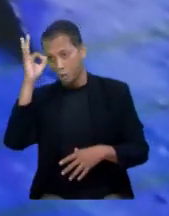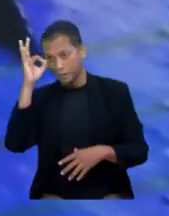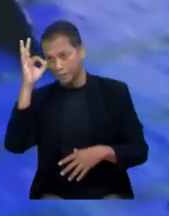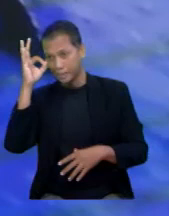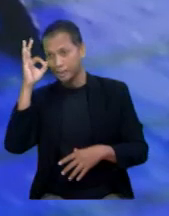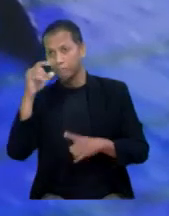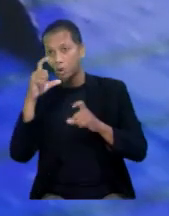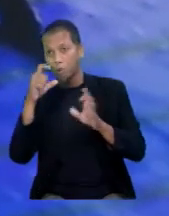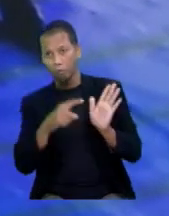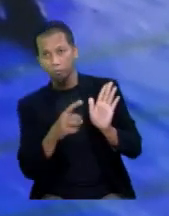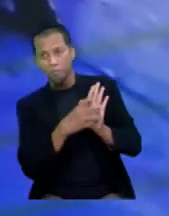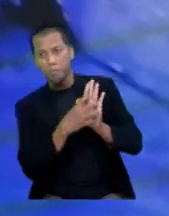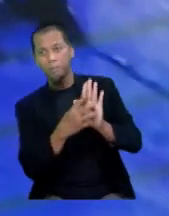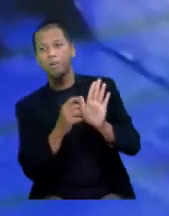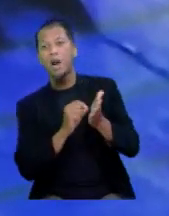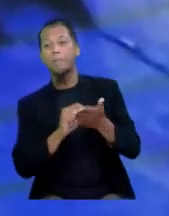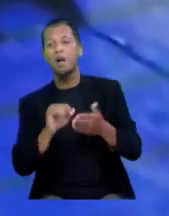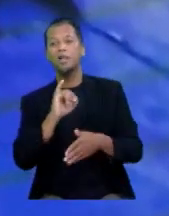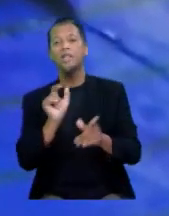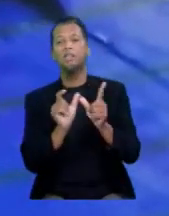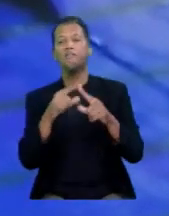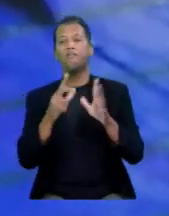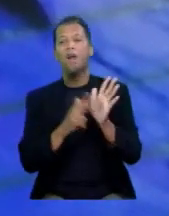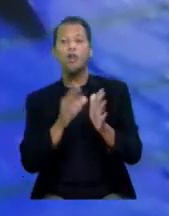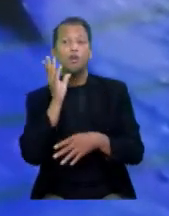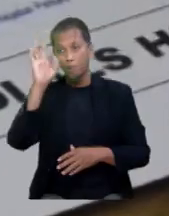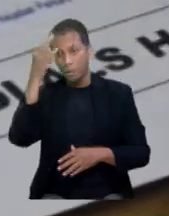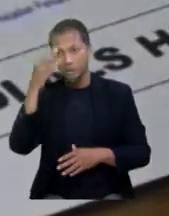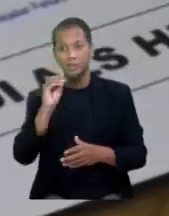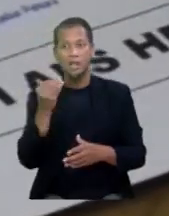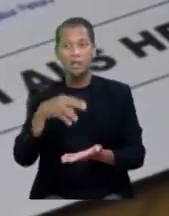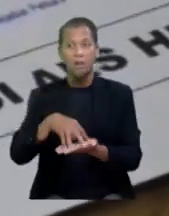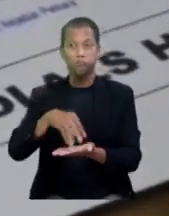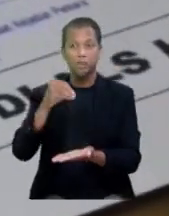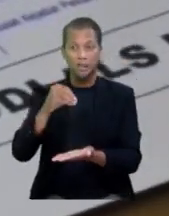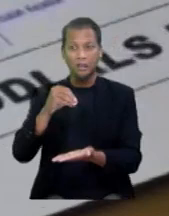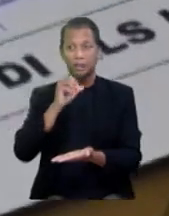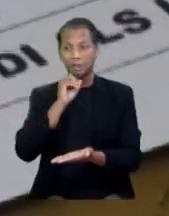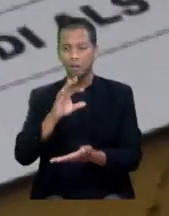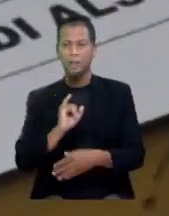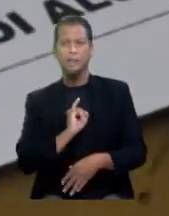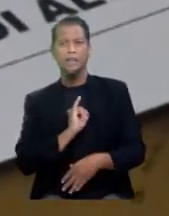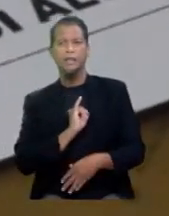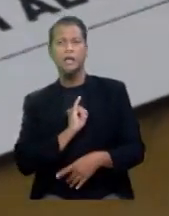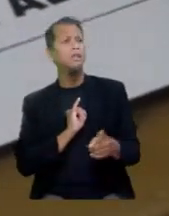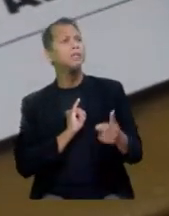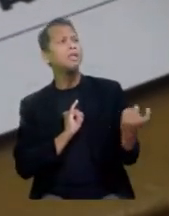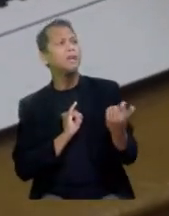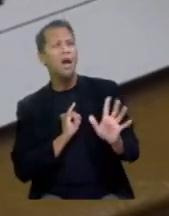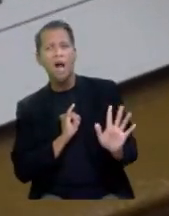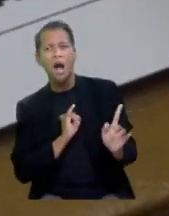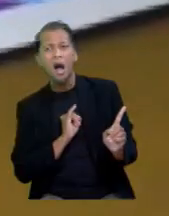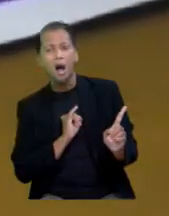terduga pelaku Iwan Sumarno berusia 42 tahun warga Kampung Malaka. Identitas terduga pelaku terungkap berdasarkan